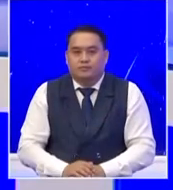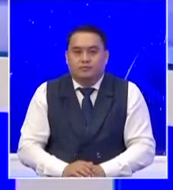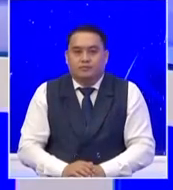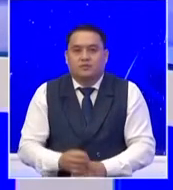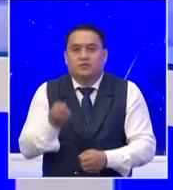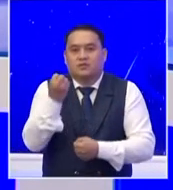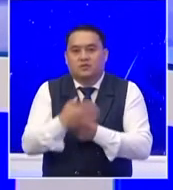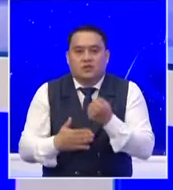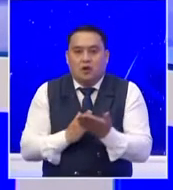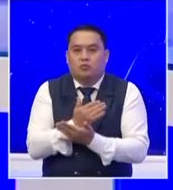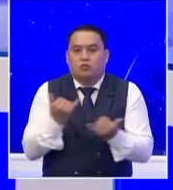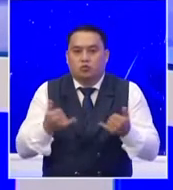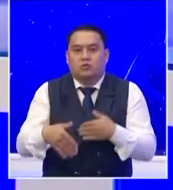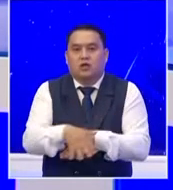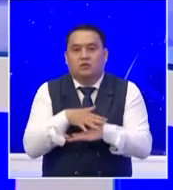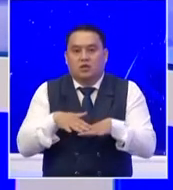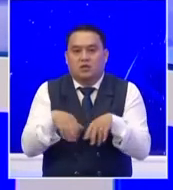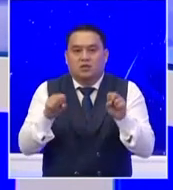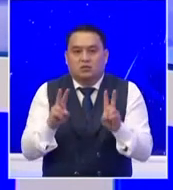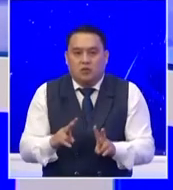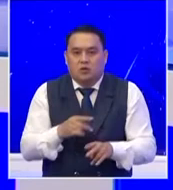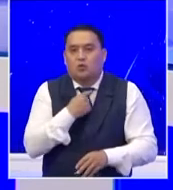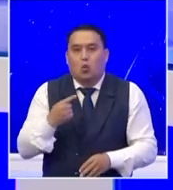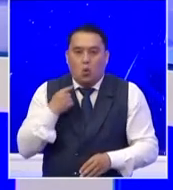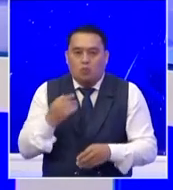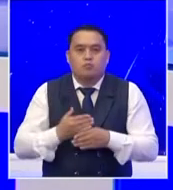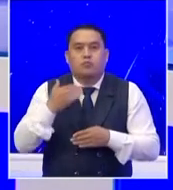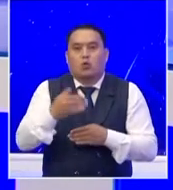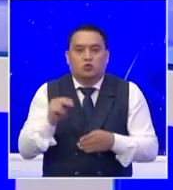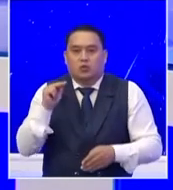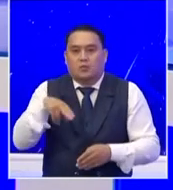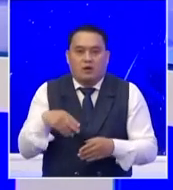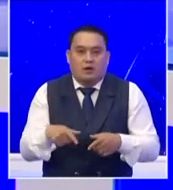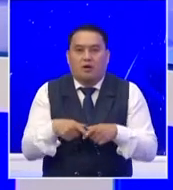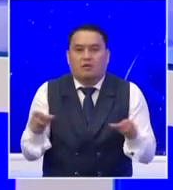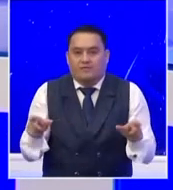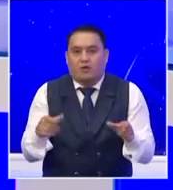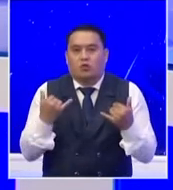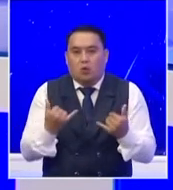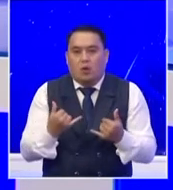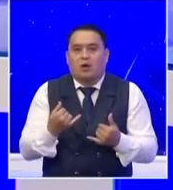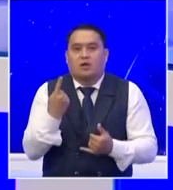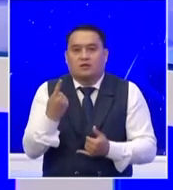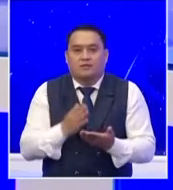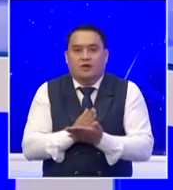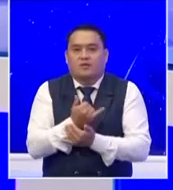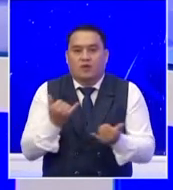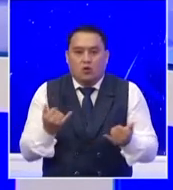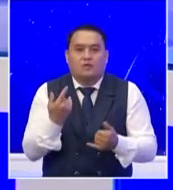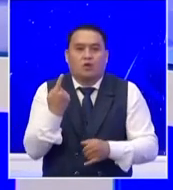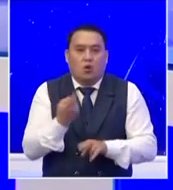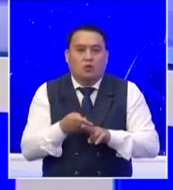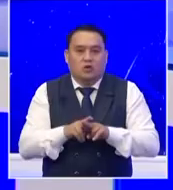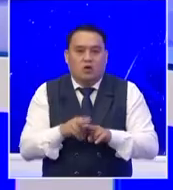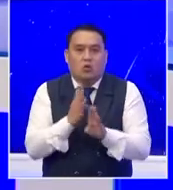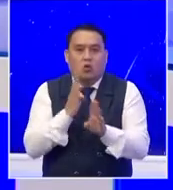Центр обслуживания населения и специализированный ЦОН Талдыкургана после отмены режима ЧП стали работать по принципу омниканальности. То